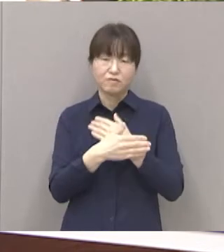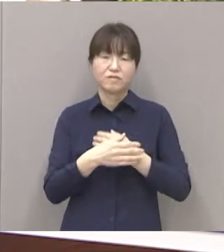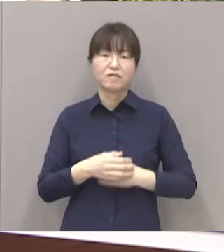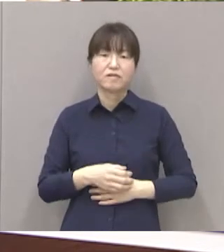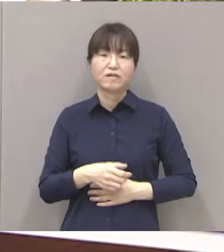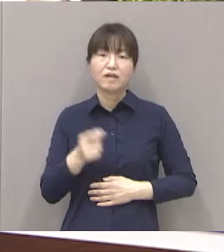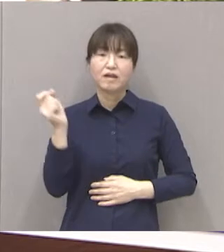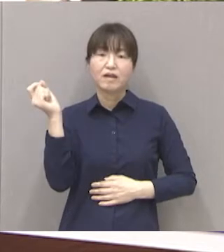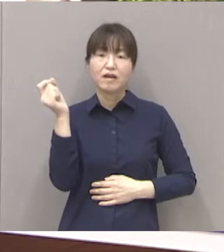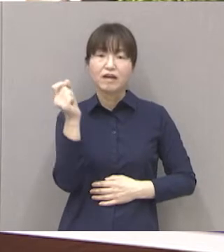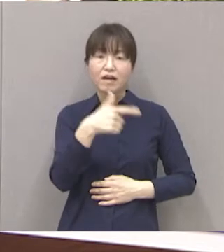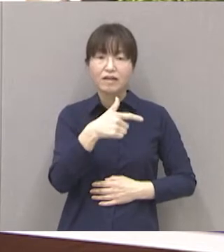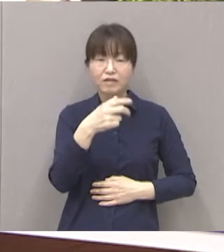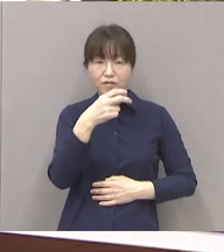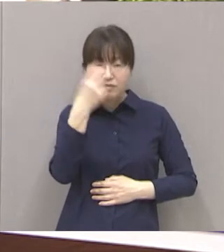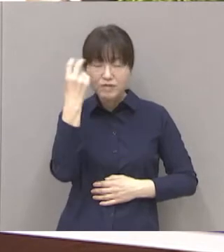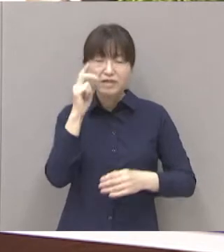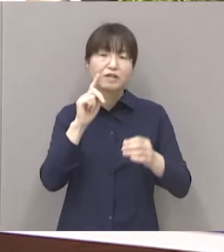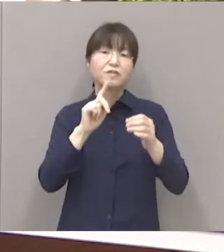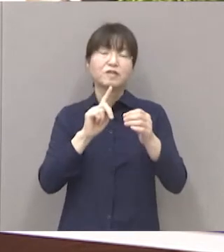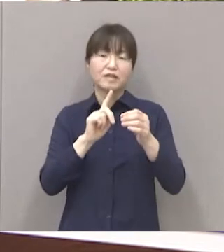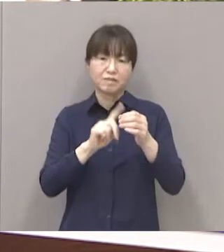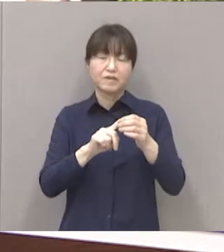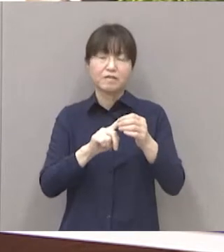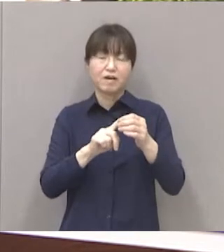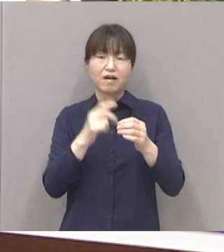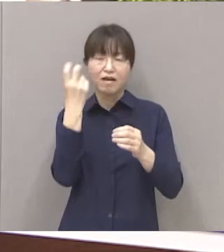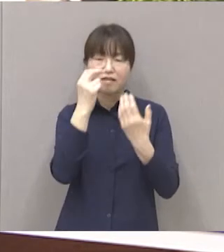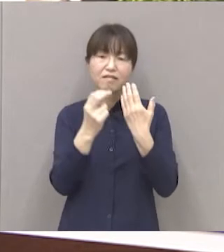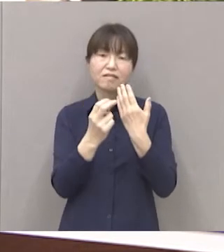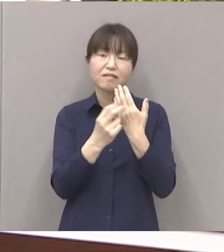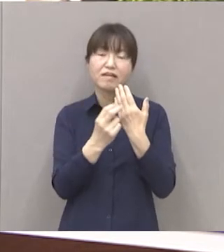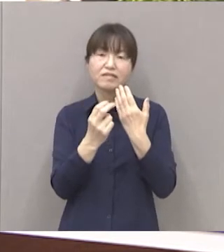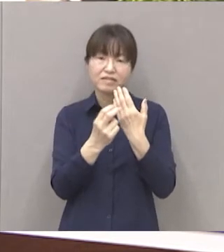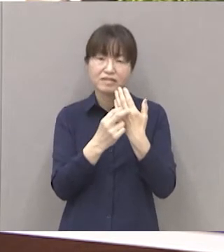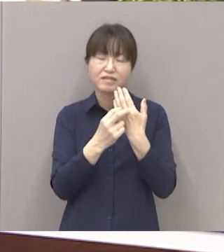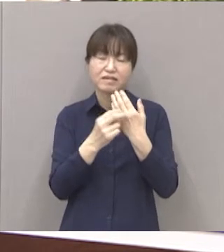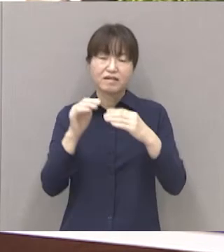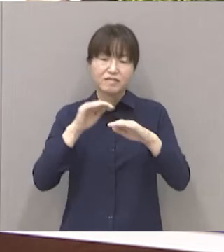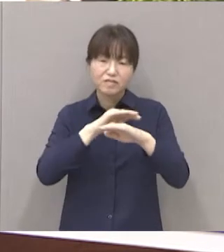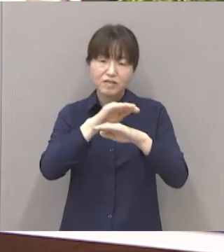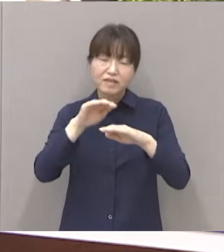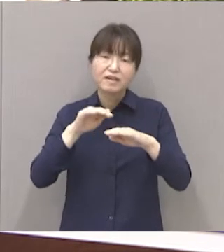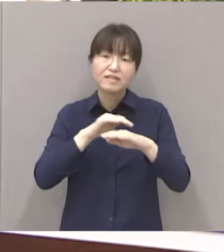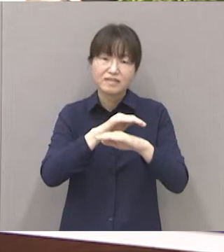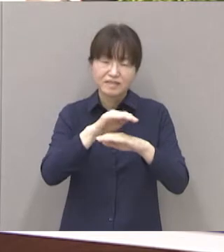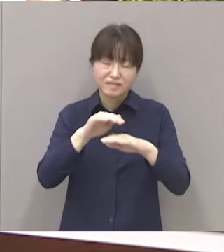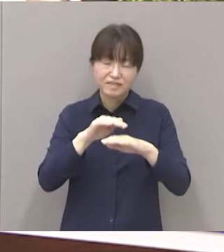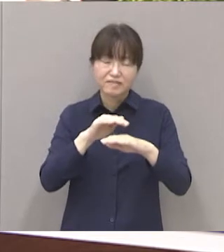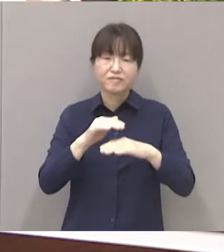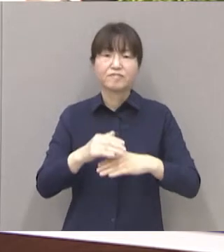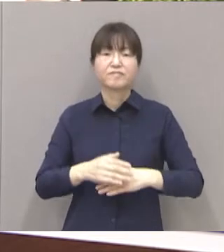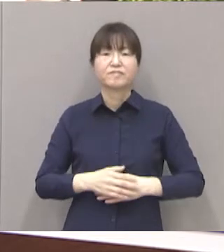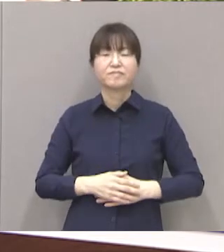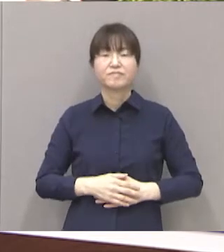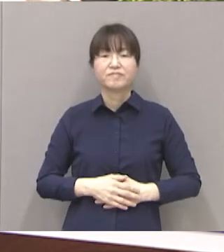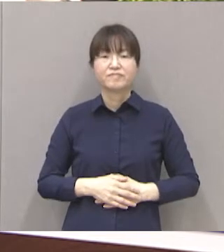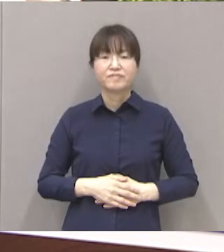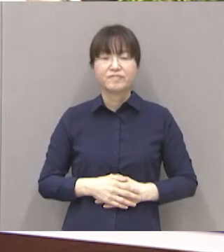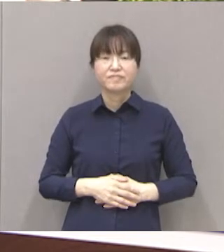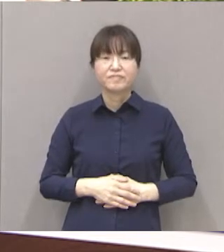見つけるために少女が出てからではなかなかあの早期の診断が難しいという風に言われ